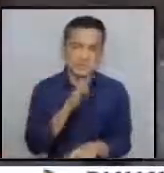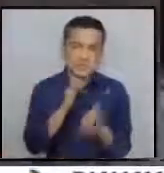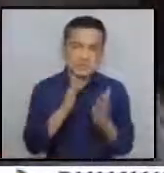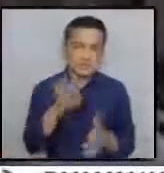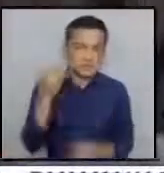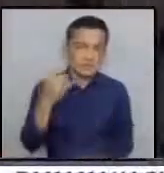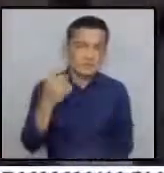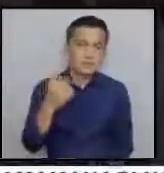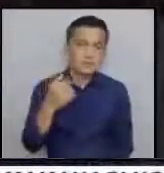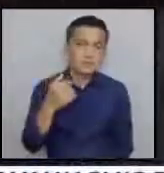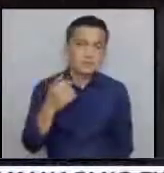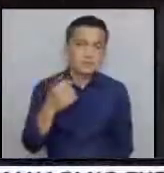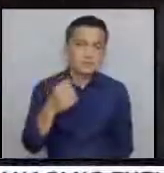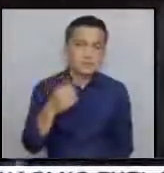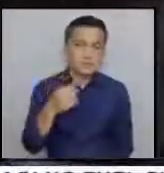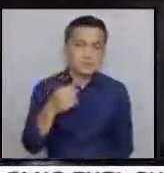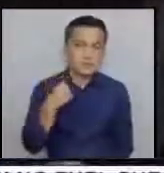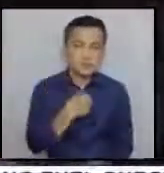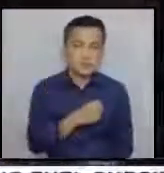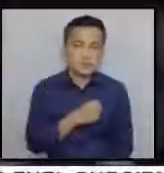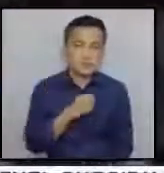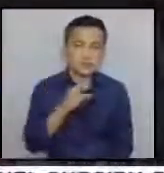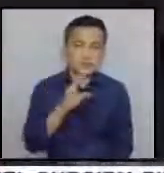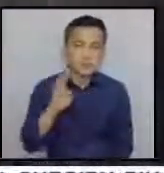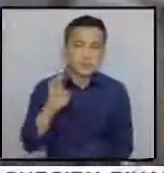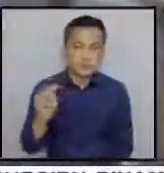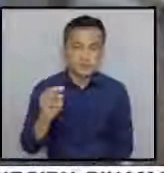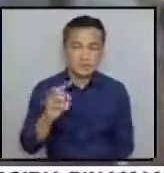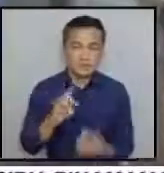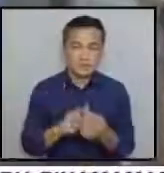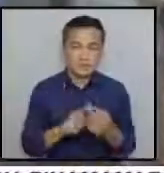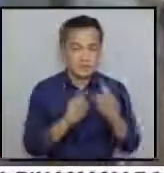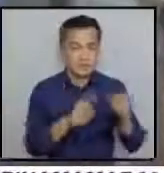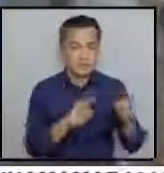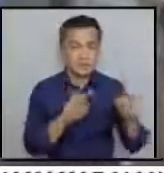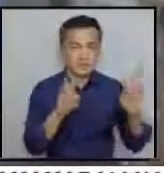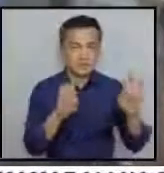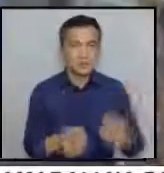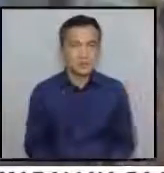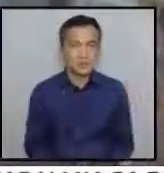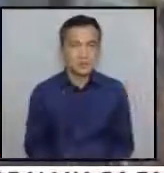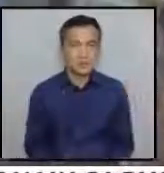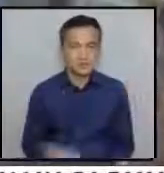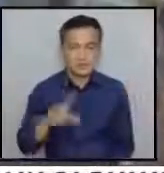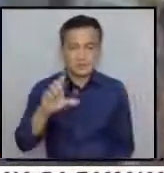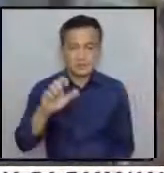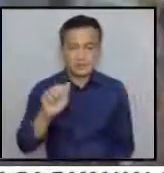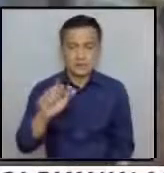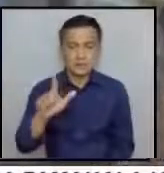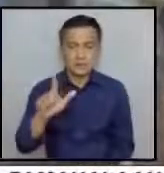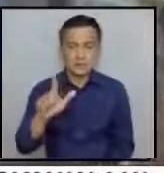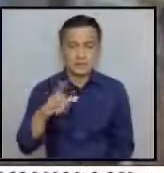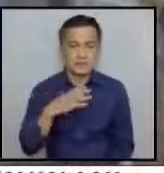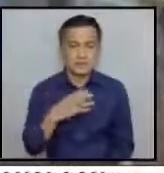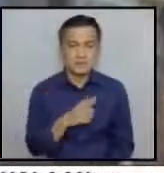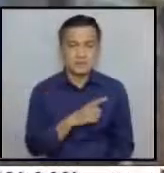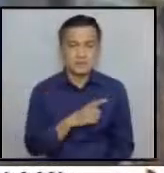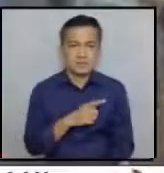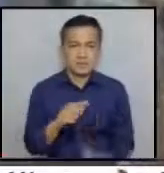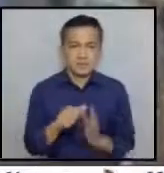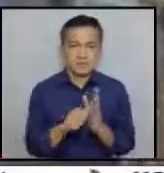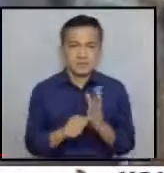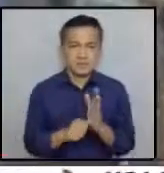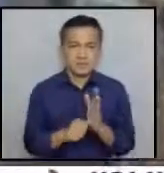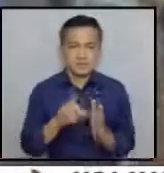Marcos hinggil sa usapin ng pagdalo sa debate. Sinabi ng legal counsel ni Pacquiao na si Attorney Nicky De Vega